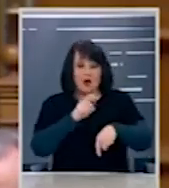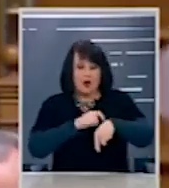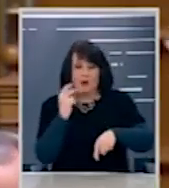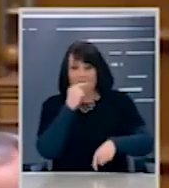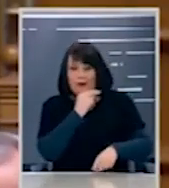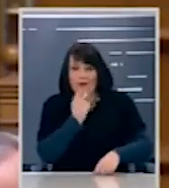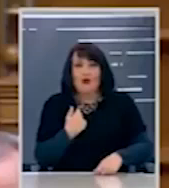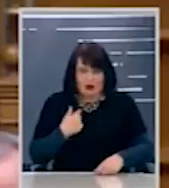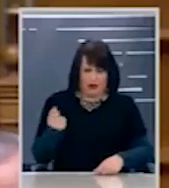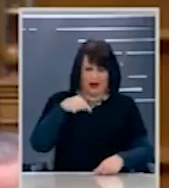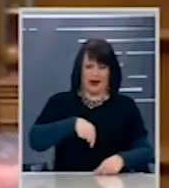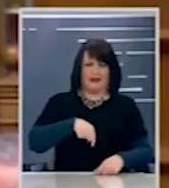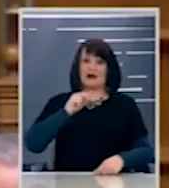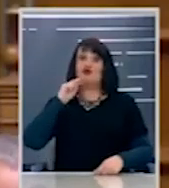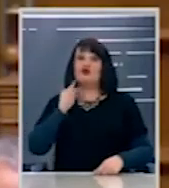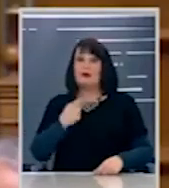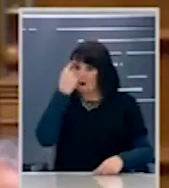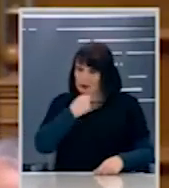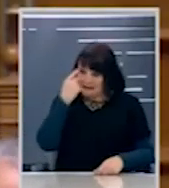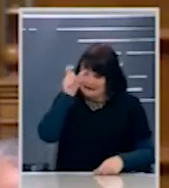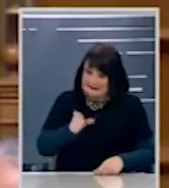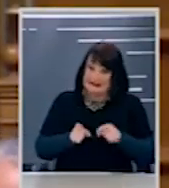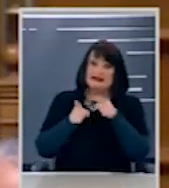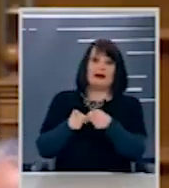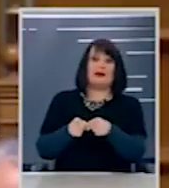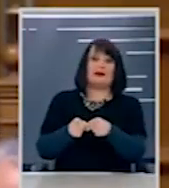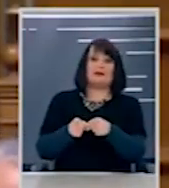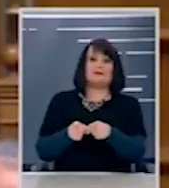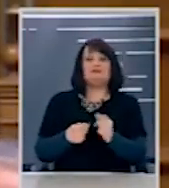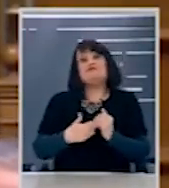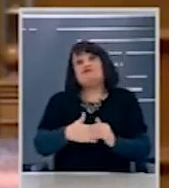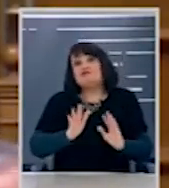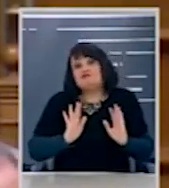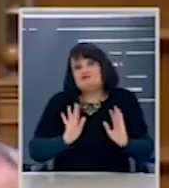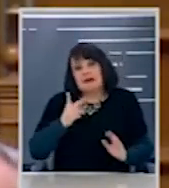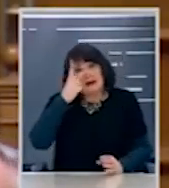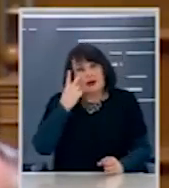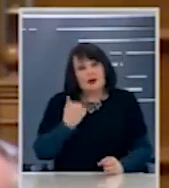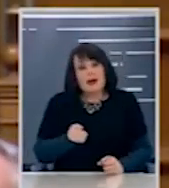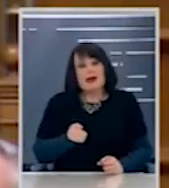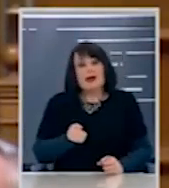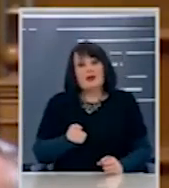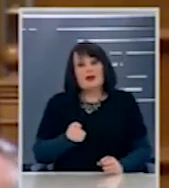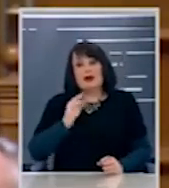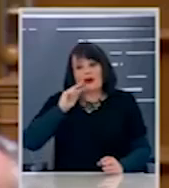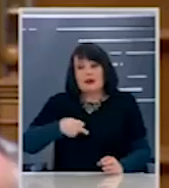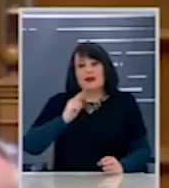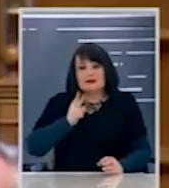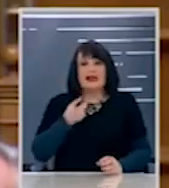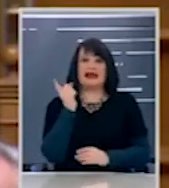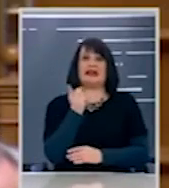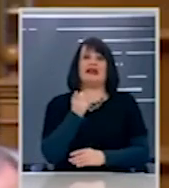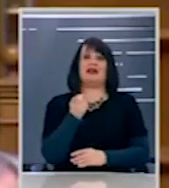και είμαι εδώ και απαντώ σε εσάς. Και από εκεί και πέρα βεβαίως έχω το δικαίωμα μέσα από τις απαντήσεις μου να ασκήσω και